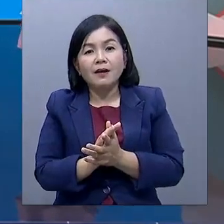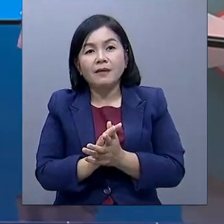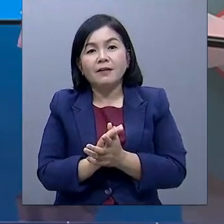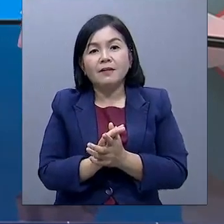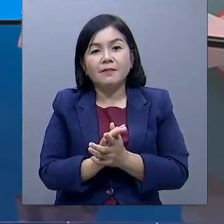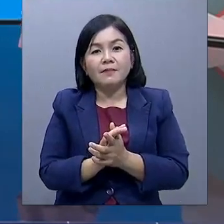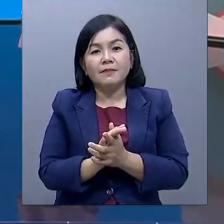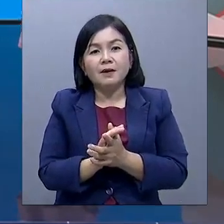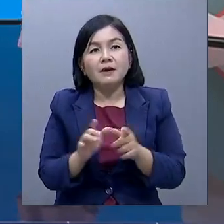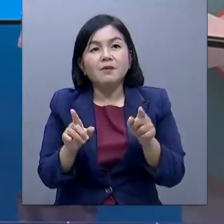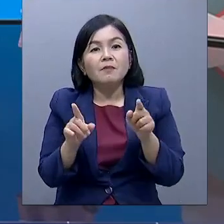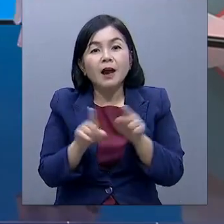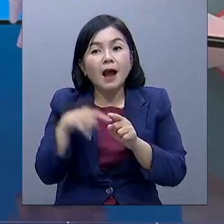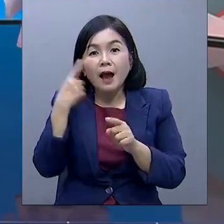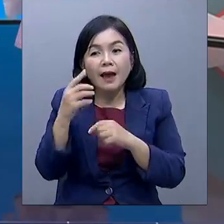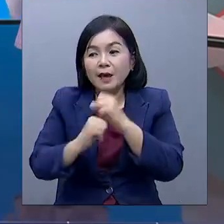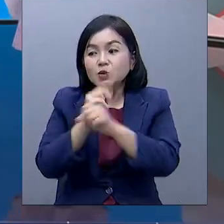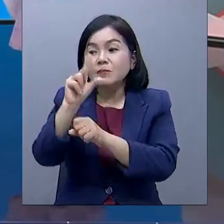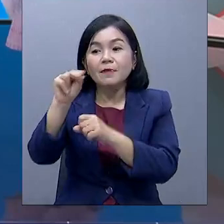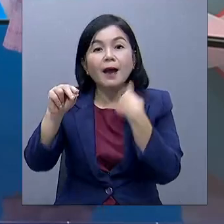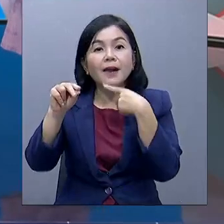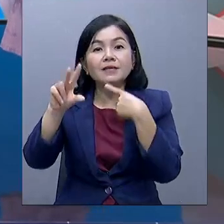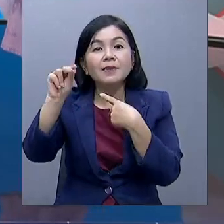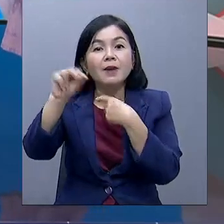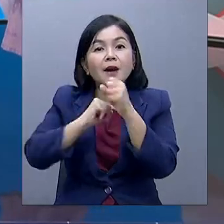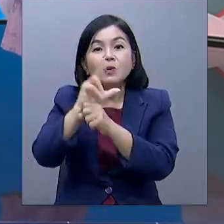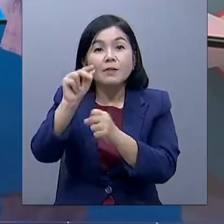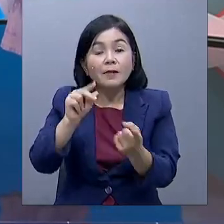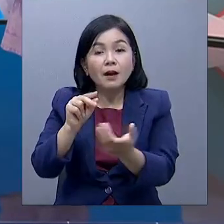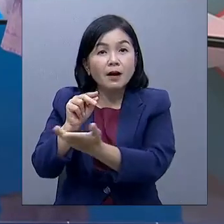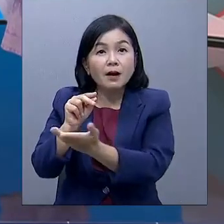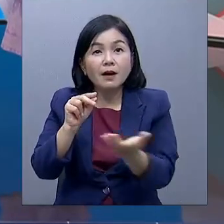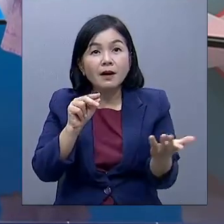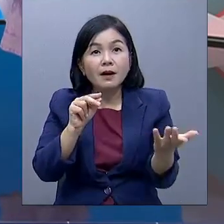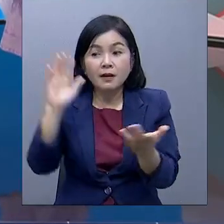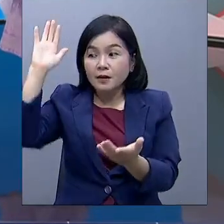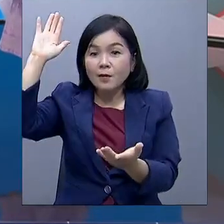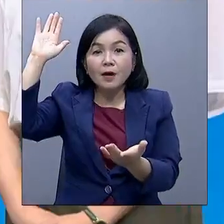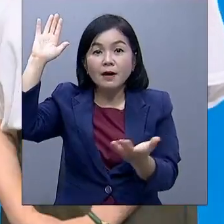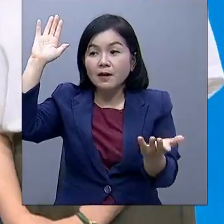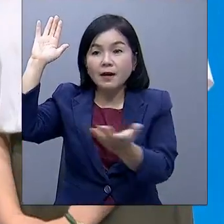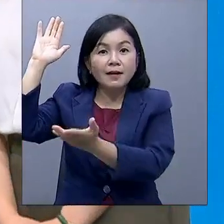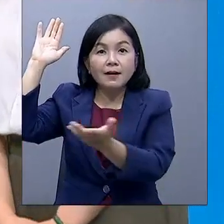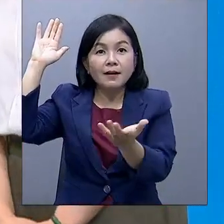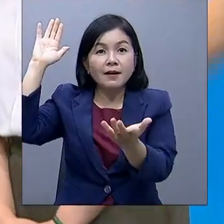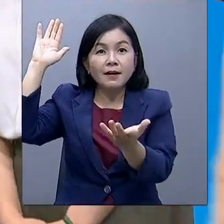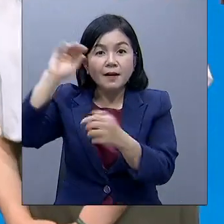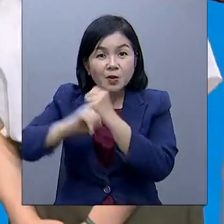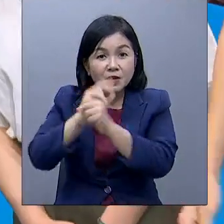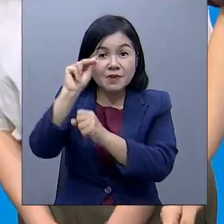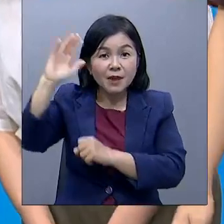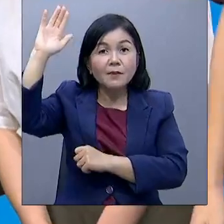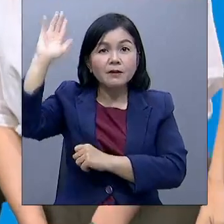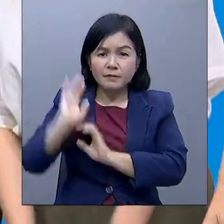หอบเกิน อันนี้มีใครอายุ30บ้างเนี่ยดูหน่อย ตามเนื้อเรื่อง จริง เฮ้ยผมว่าใครรู้ตัวก็ยกมือนะ